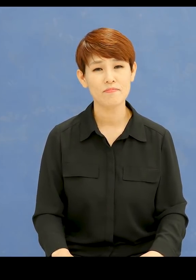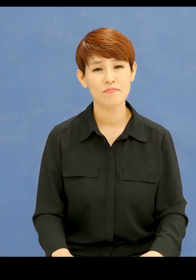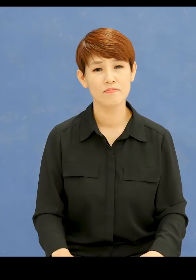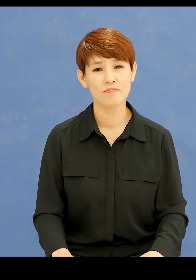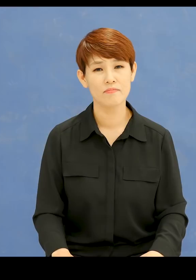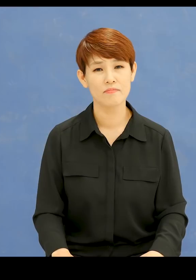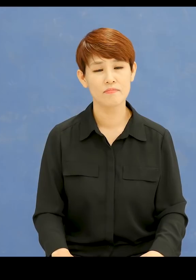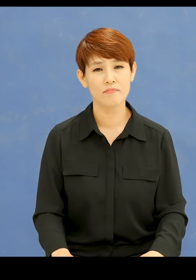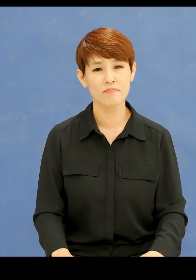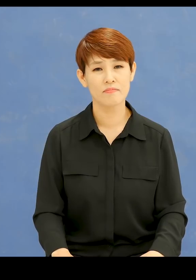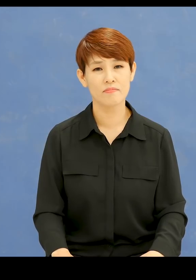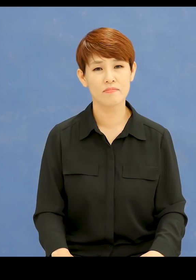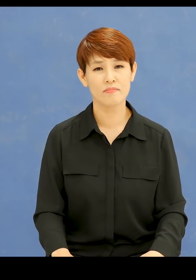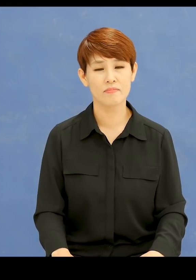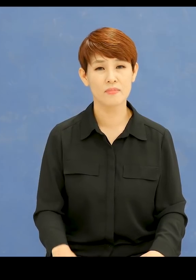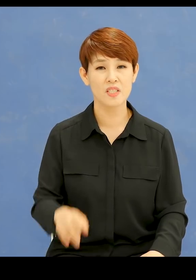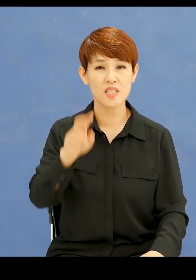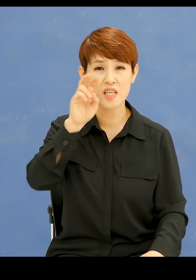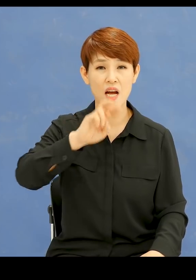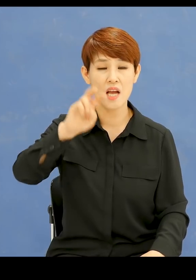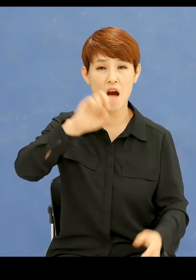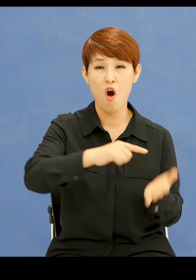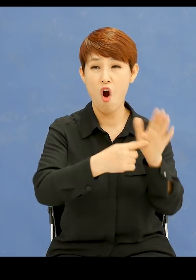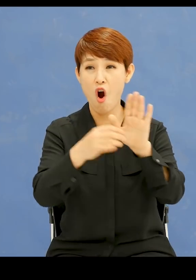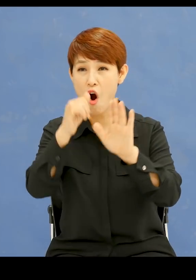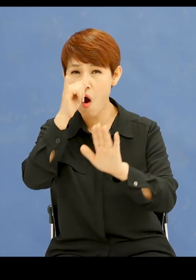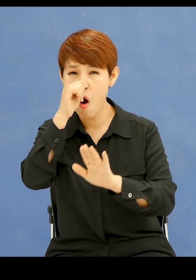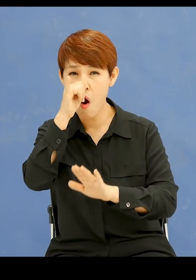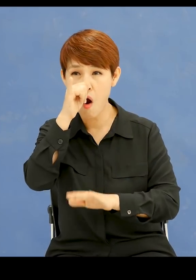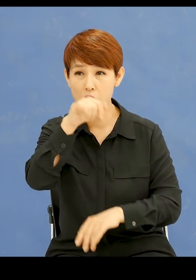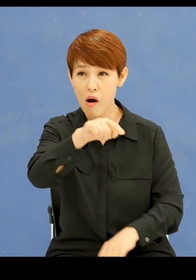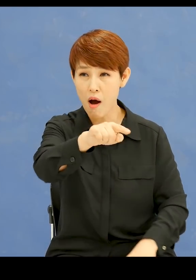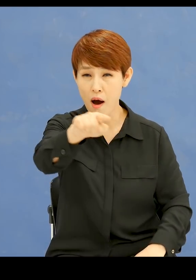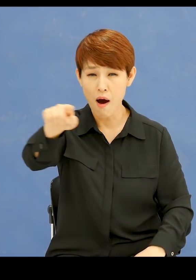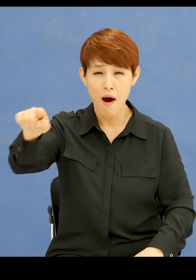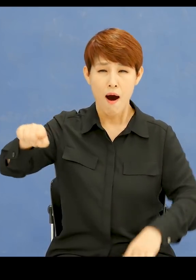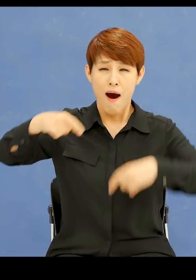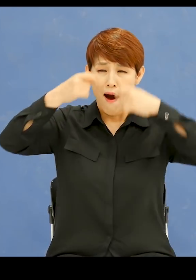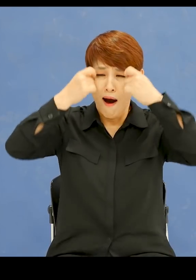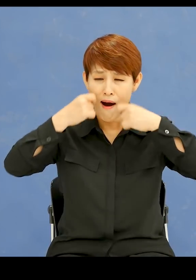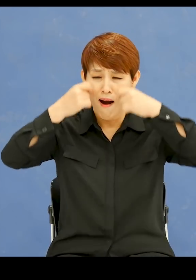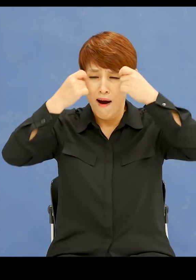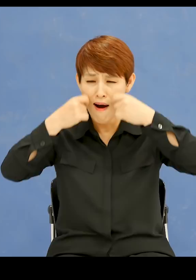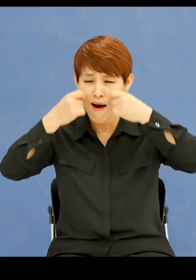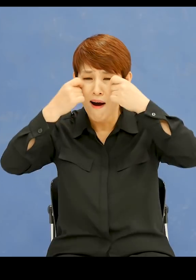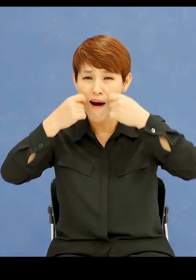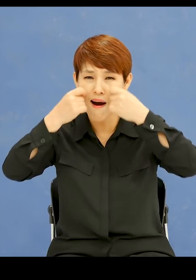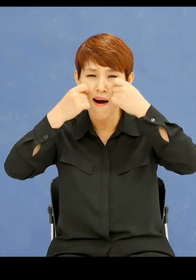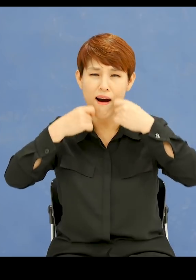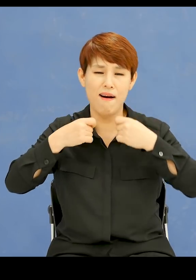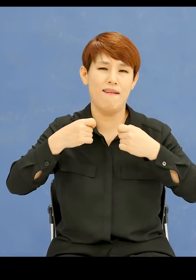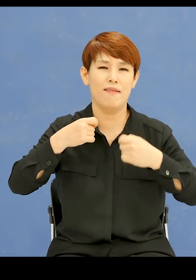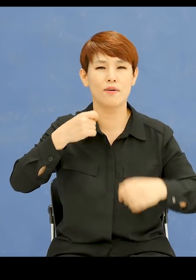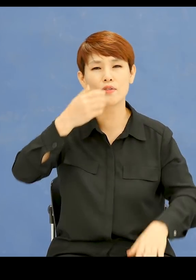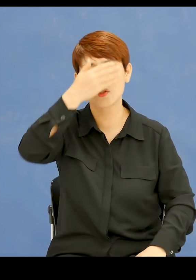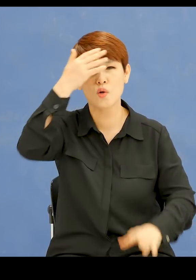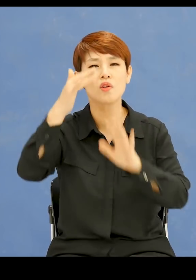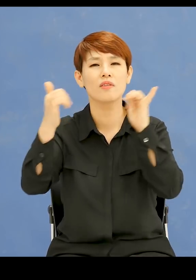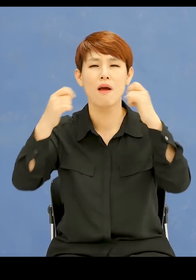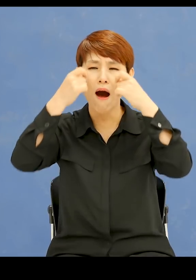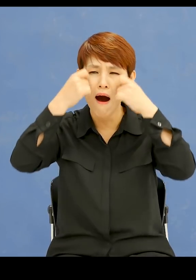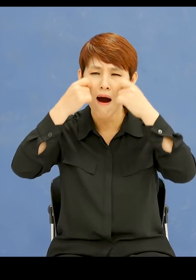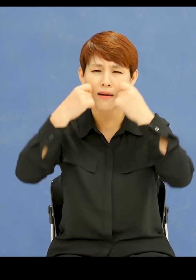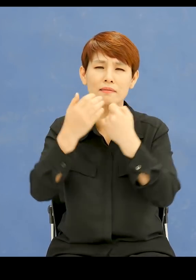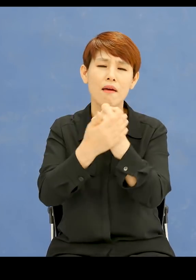다니면서 앨범도 안 나왔는데 찬양만 하면 와 너무나 많은 친구들이 다 눈물을 쏟으면서 막 청년들이 예. 막